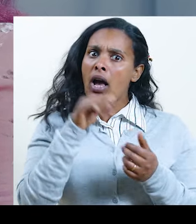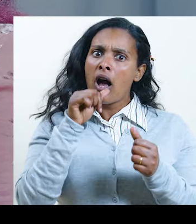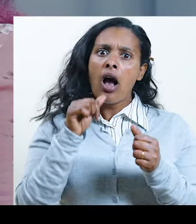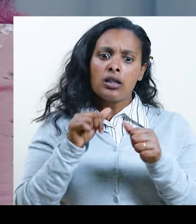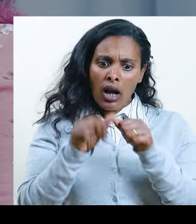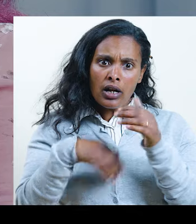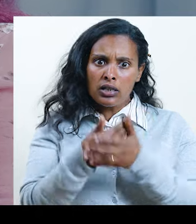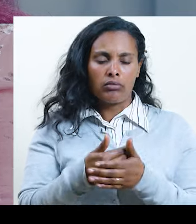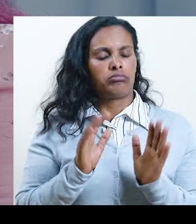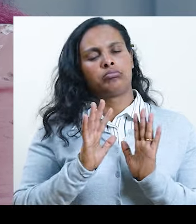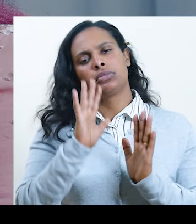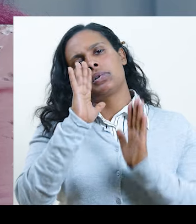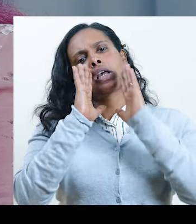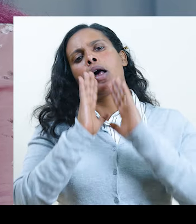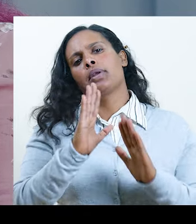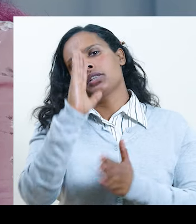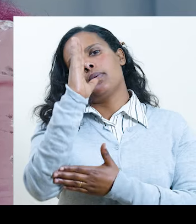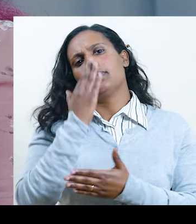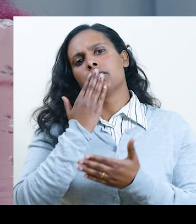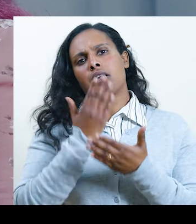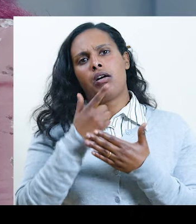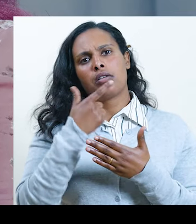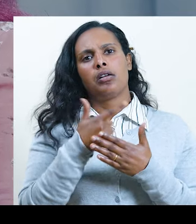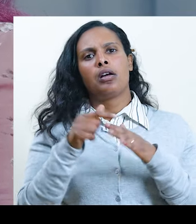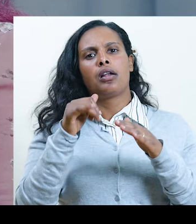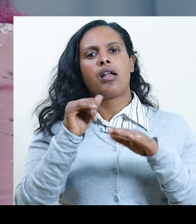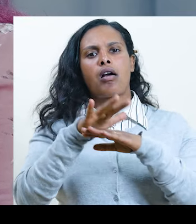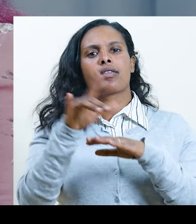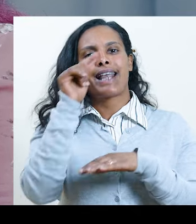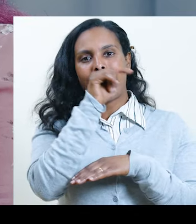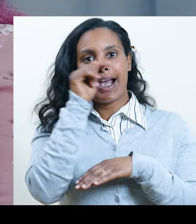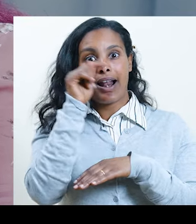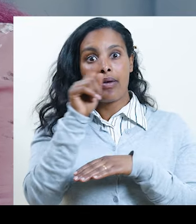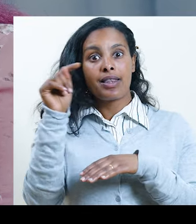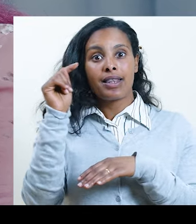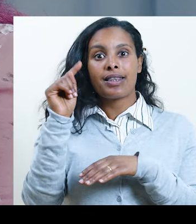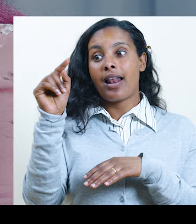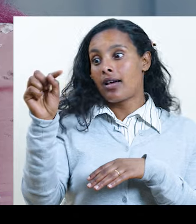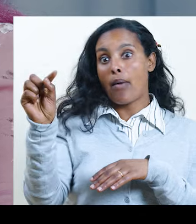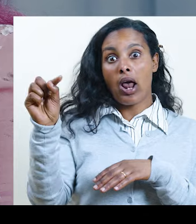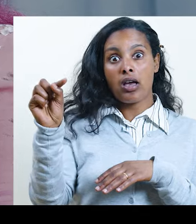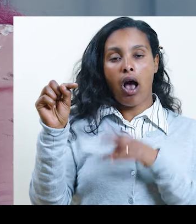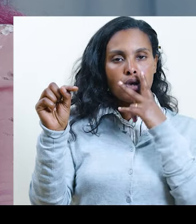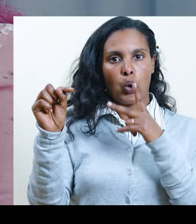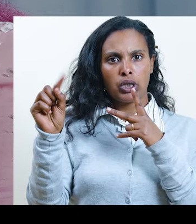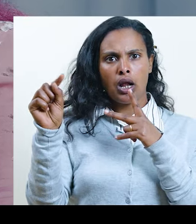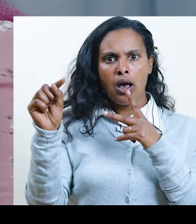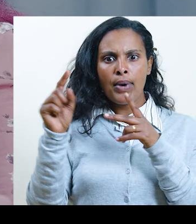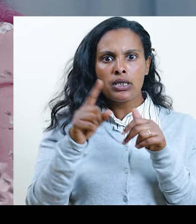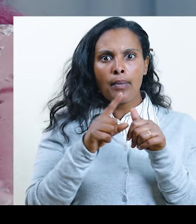ድጋሚ ደርሶብሻል ጥቃት? አረ እኔ ሰላም ነኝ፣ ስለዚህ ልላክልሽ ቴሌግራም ላይ ግቢ ተባለና ቴሌግራም ላይ